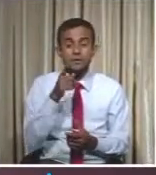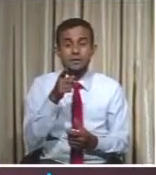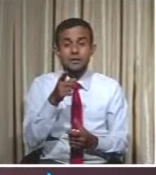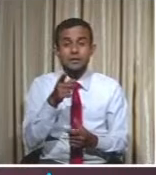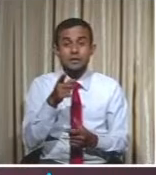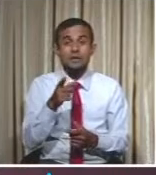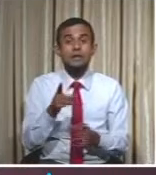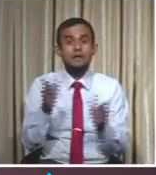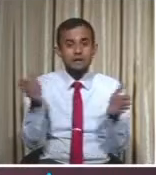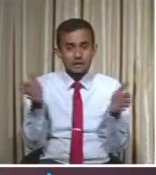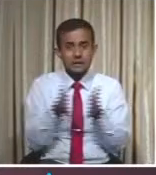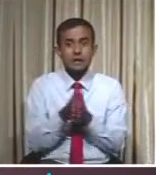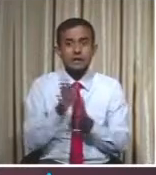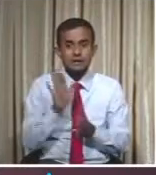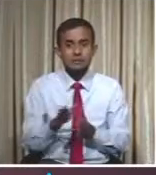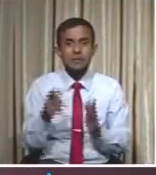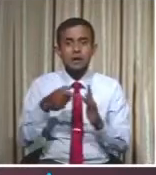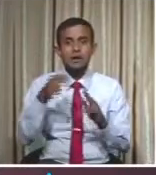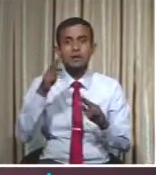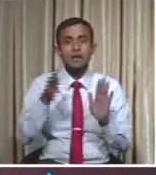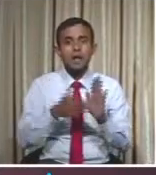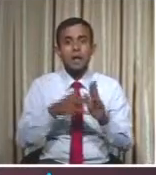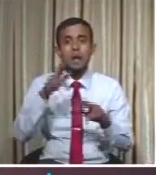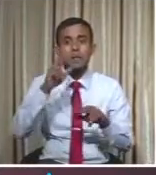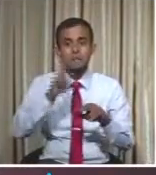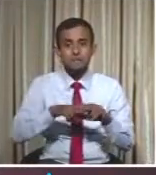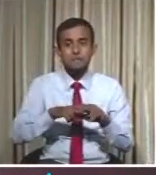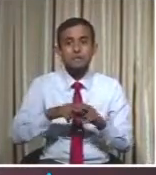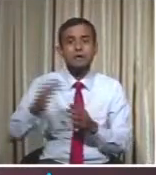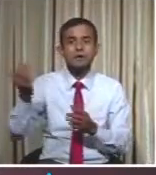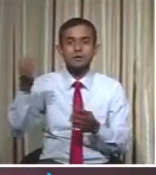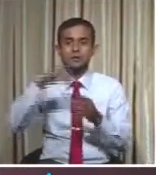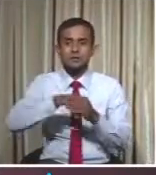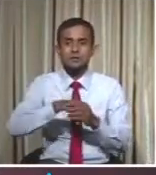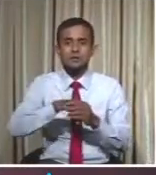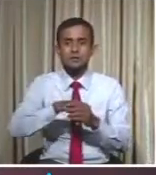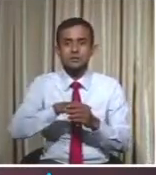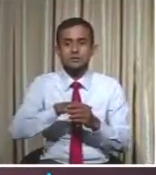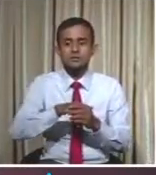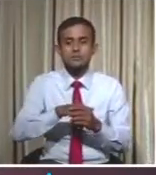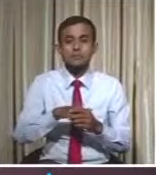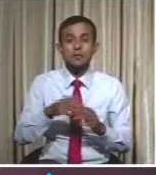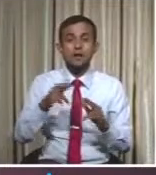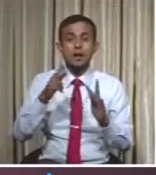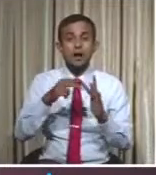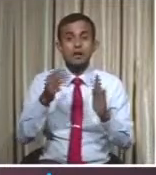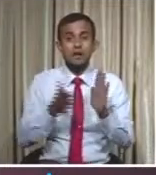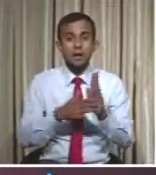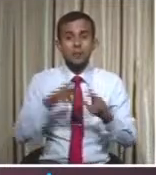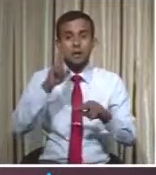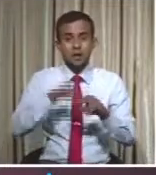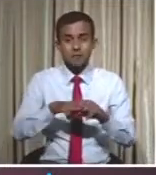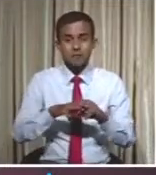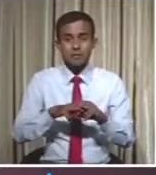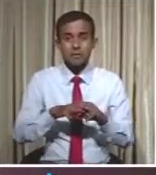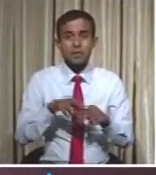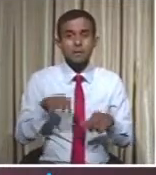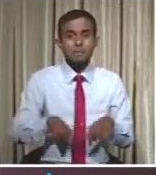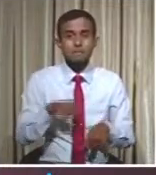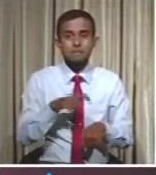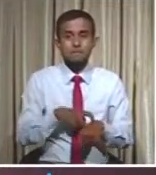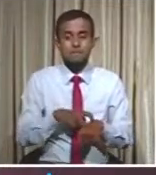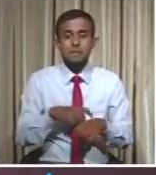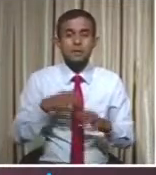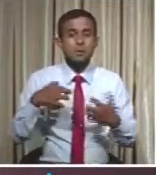පැකේජ් එකත් එක්ක තමයි IMF එකත් මැදිහත් වෙන්නේ IMF එකත් යම් තාක් දුරකට මේ වෙනකොට මේ